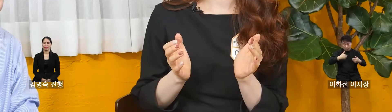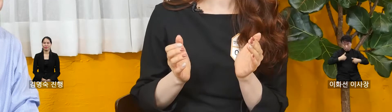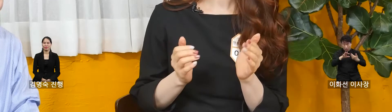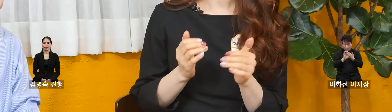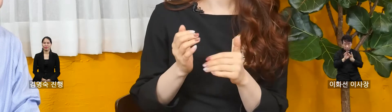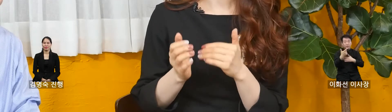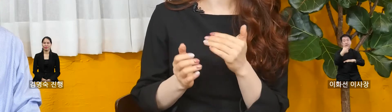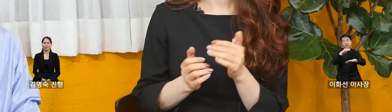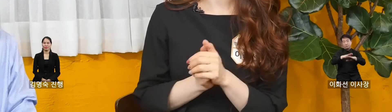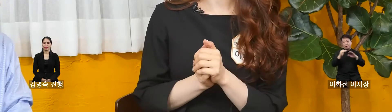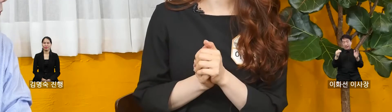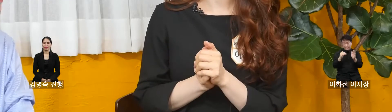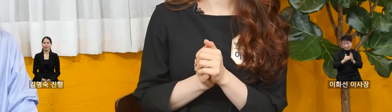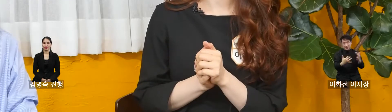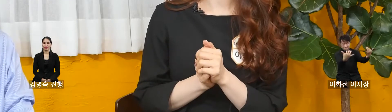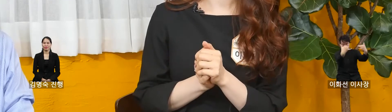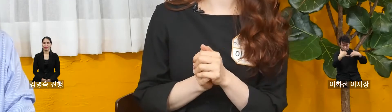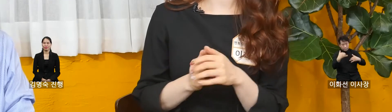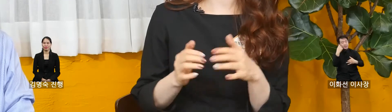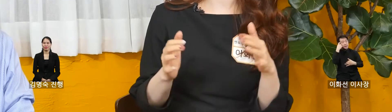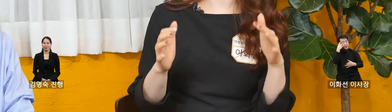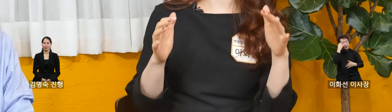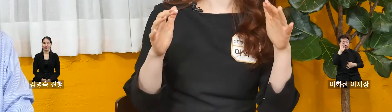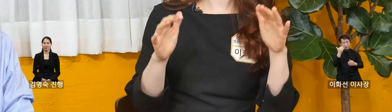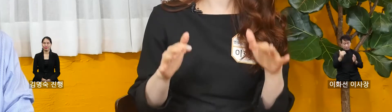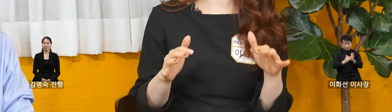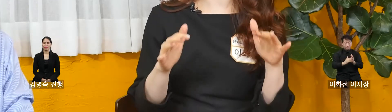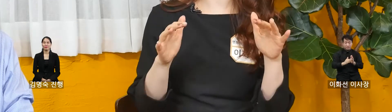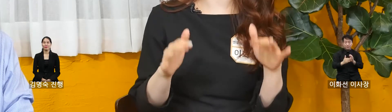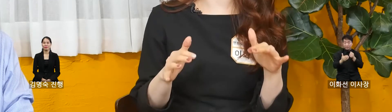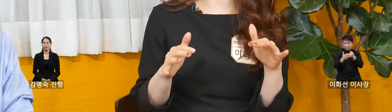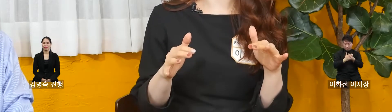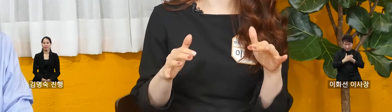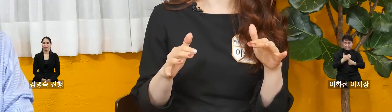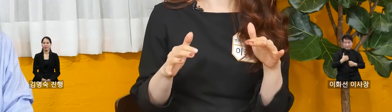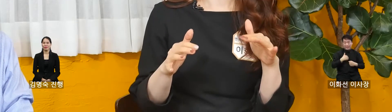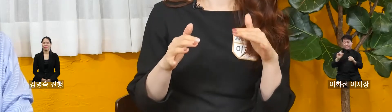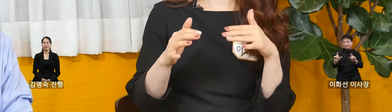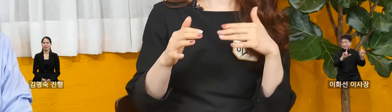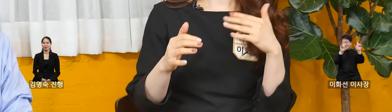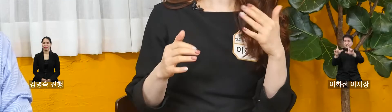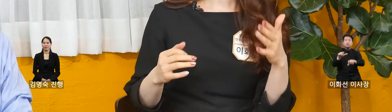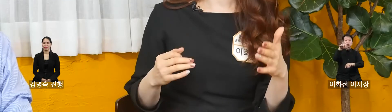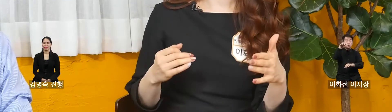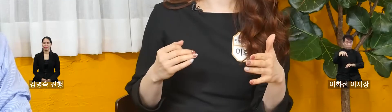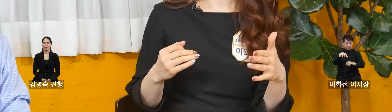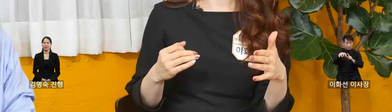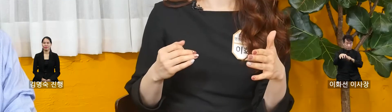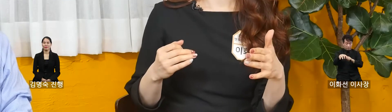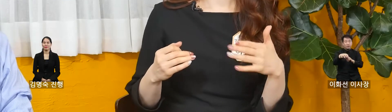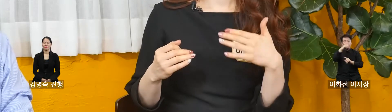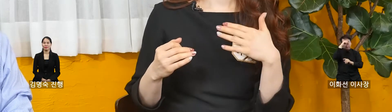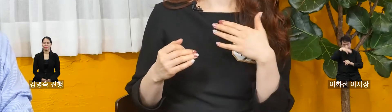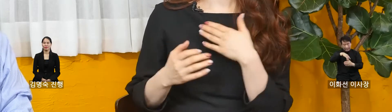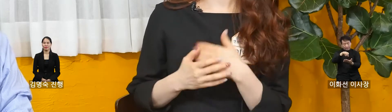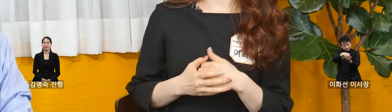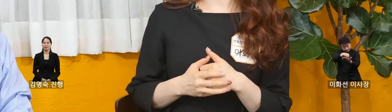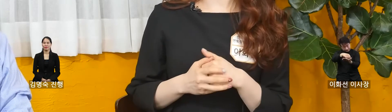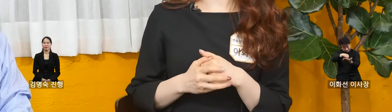대전까지 올 수 있다고 전 생각을 했어요. 그래서 제 있는 이곳에서 그냥 하는 게